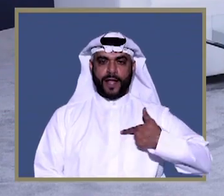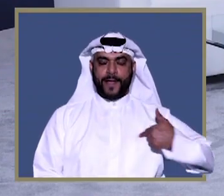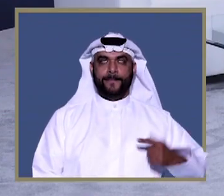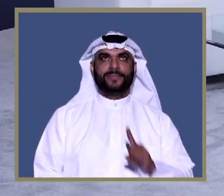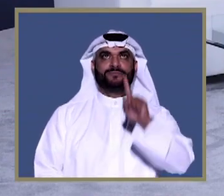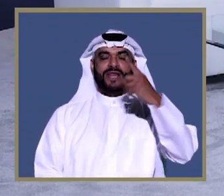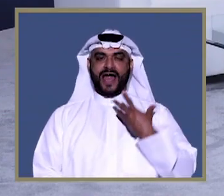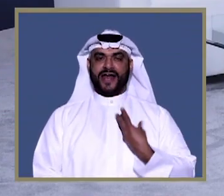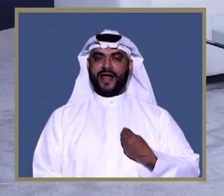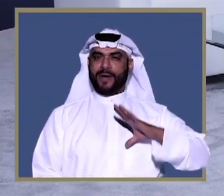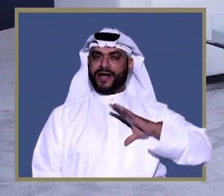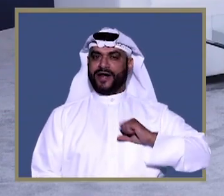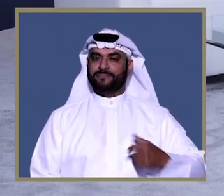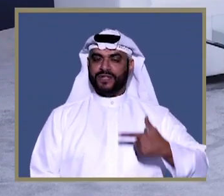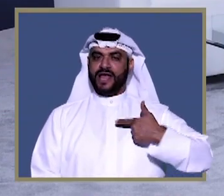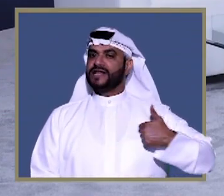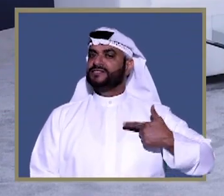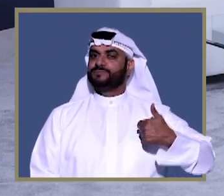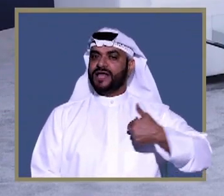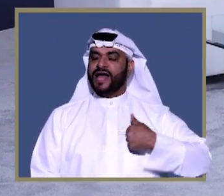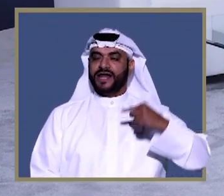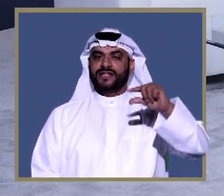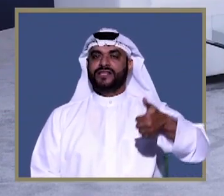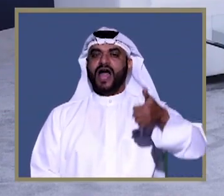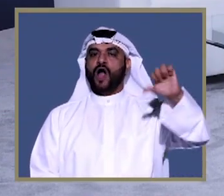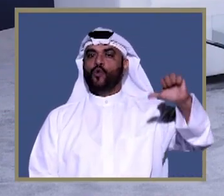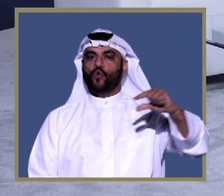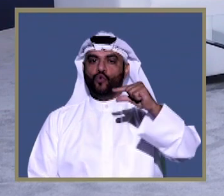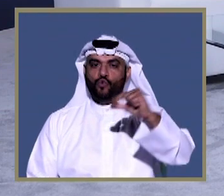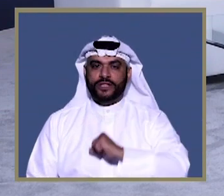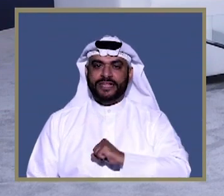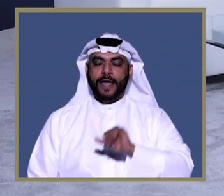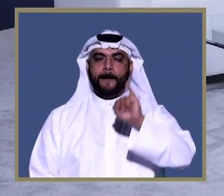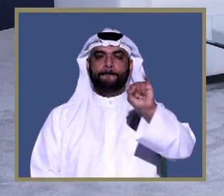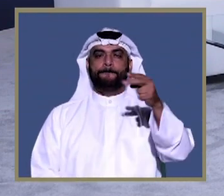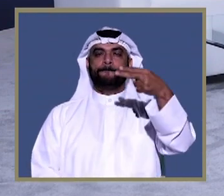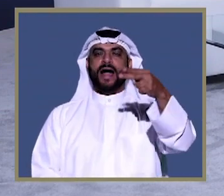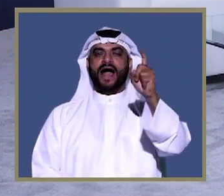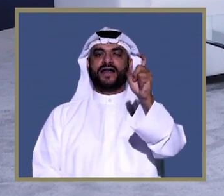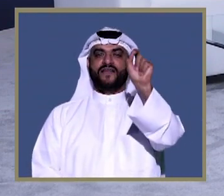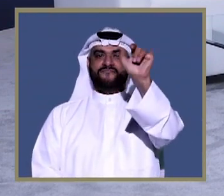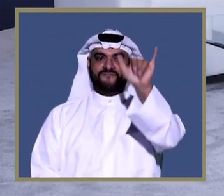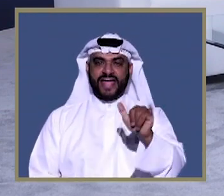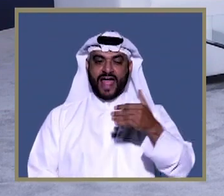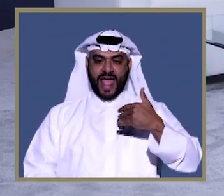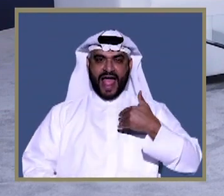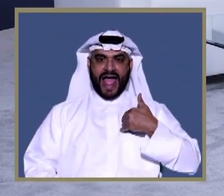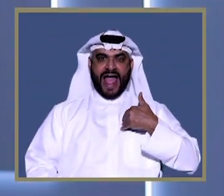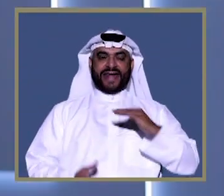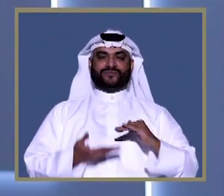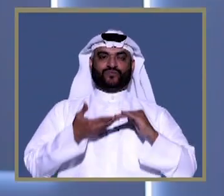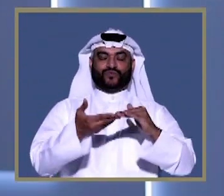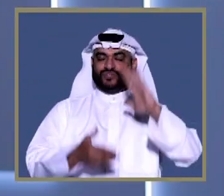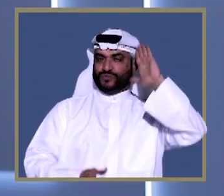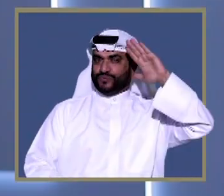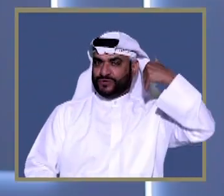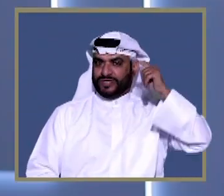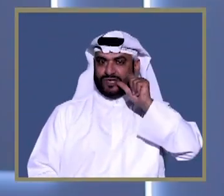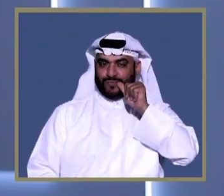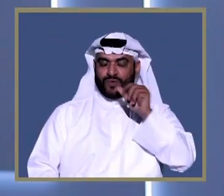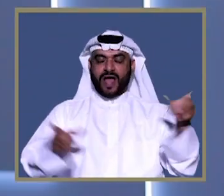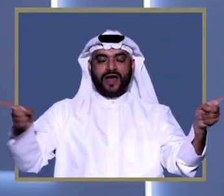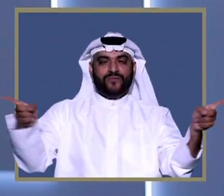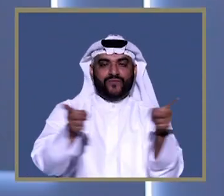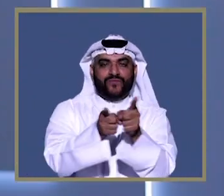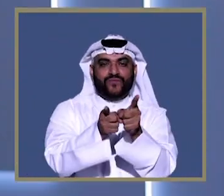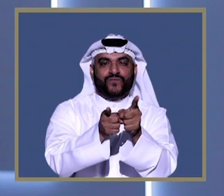بسم الله الرحمن الرحيم. داود سليمان معرفي، ممثل عن شباب وشابات الدائرة الأولى. أعطيكم ملخص